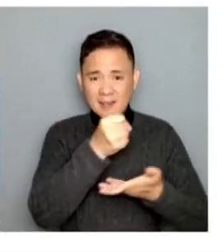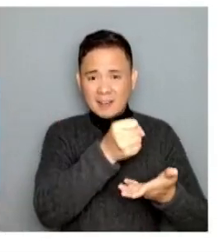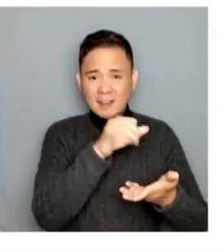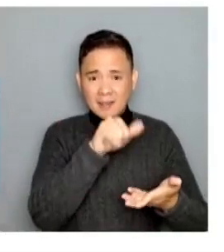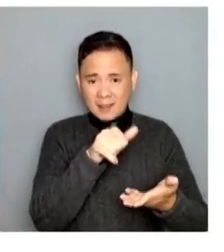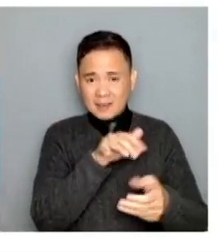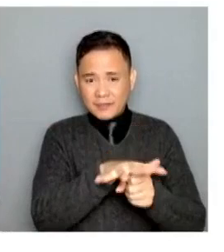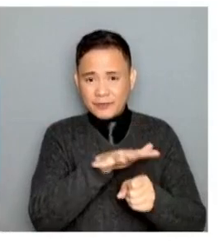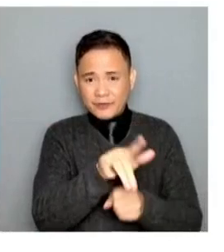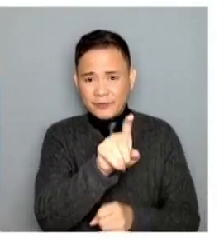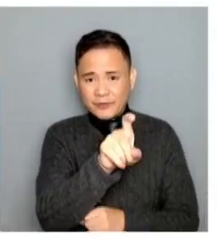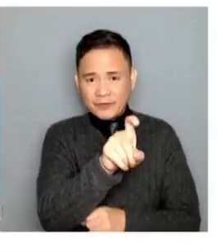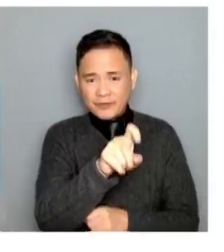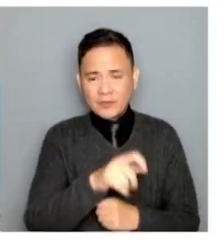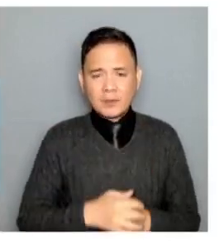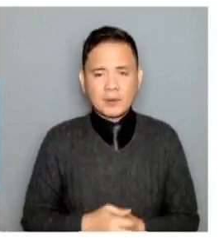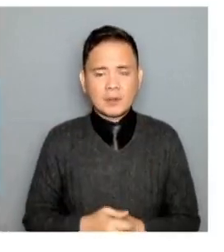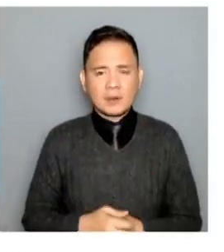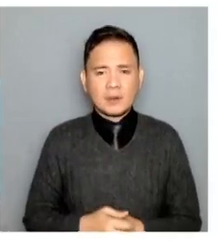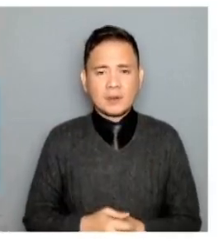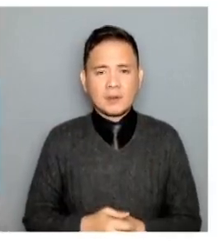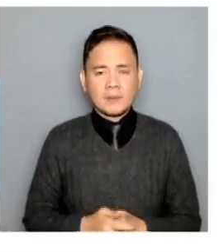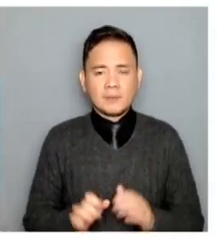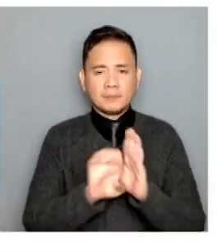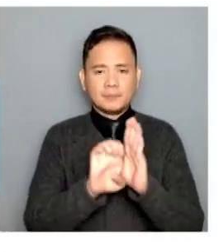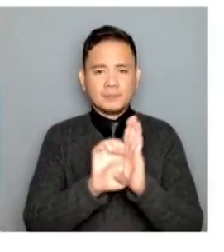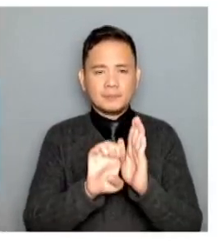pangtustos? Ito ho ba ay